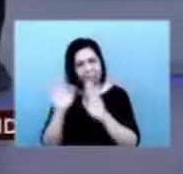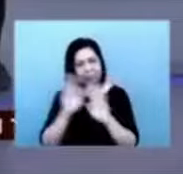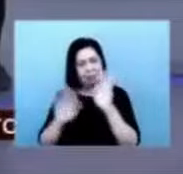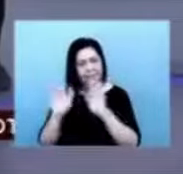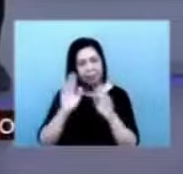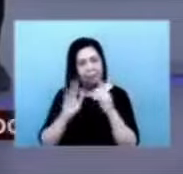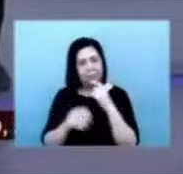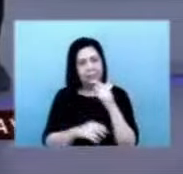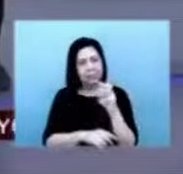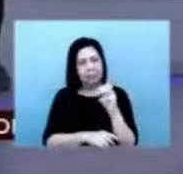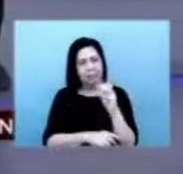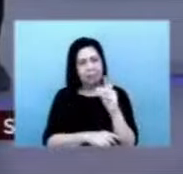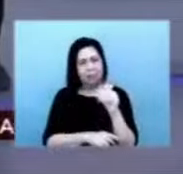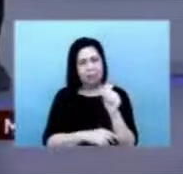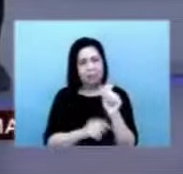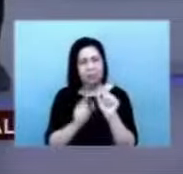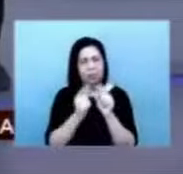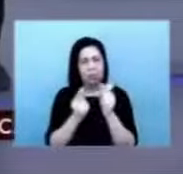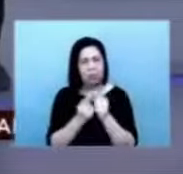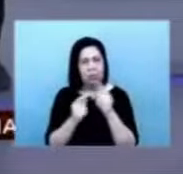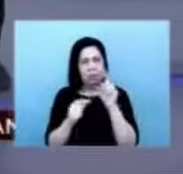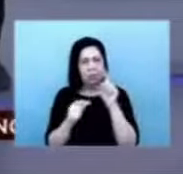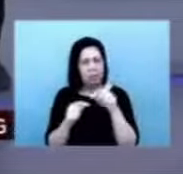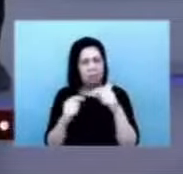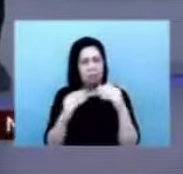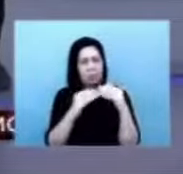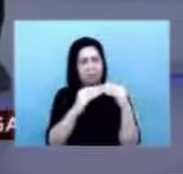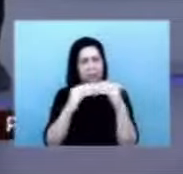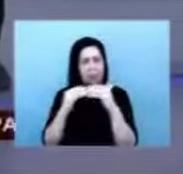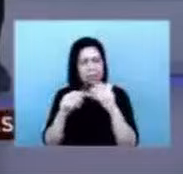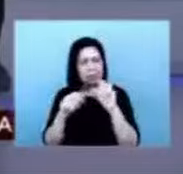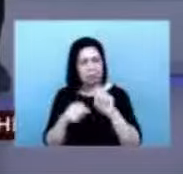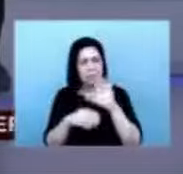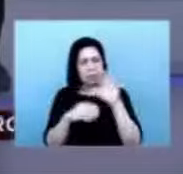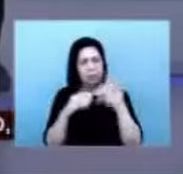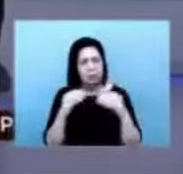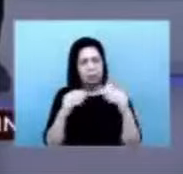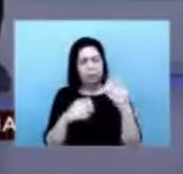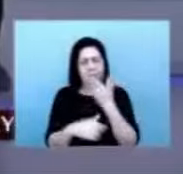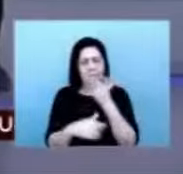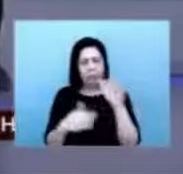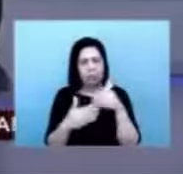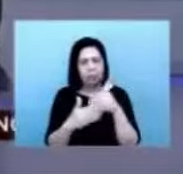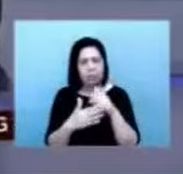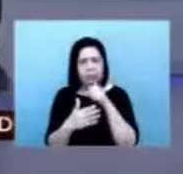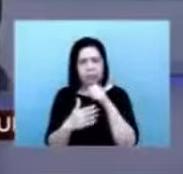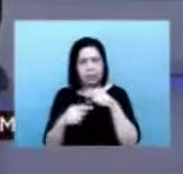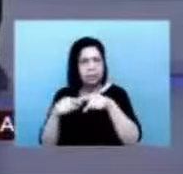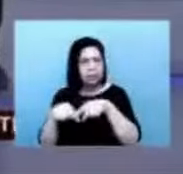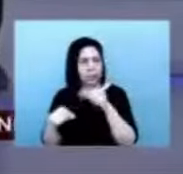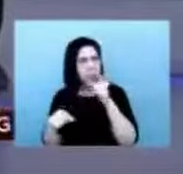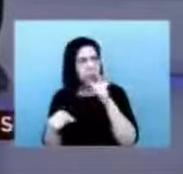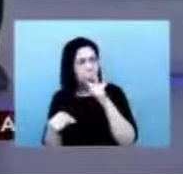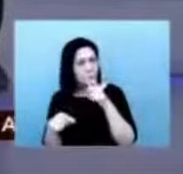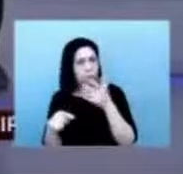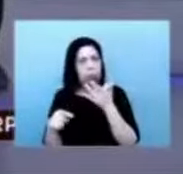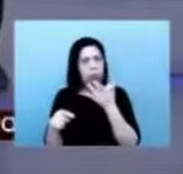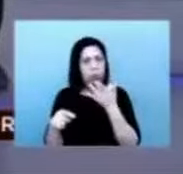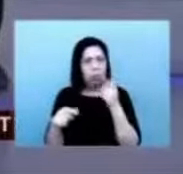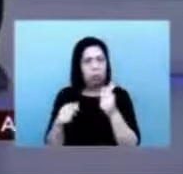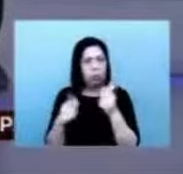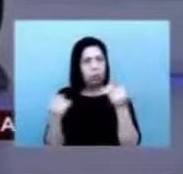media groups. Ang batas ay dapat pinatutupad ng lubos at patas at hindi po nakadepende kung sino lang ang